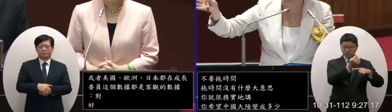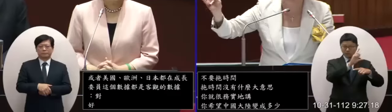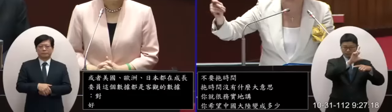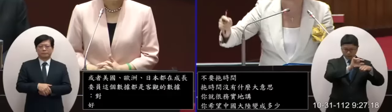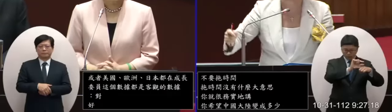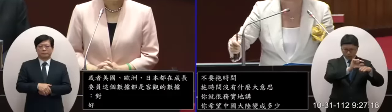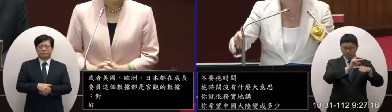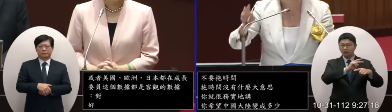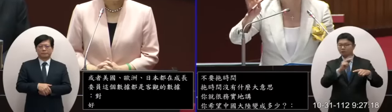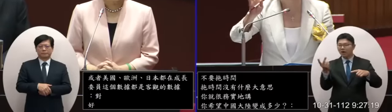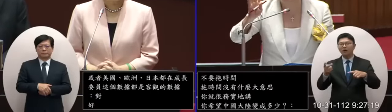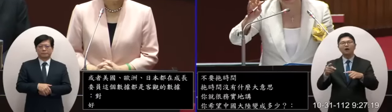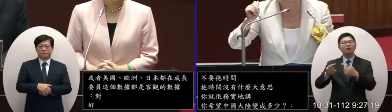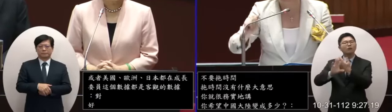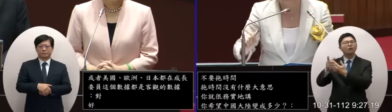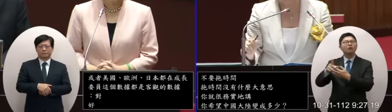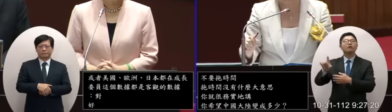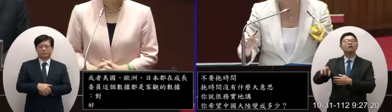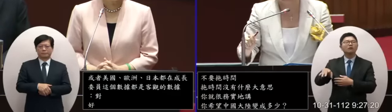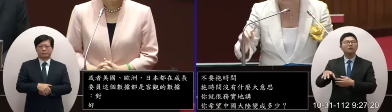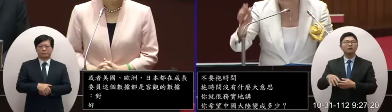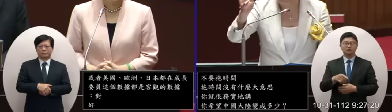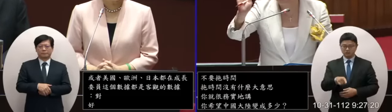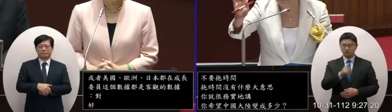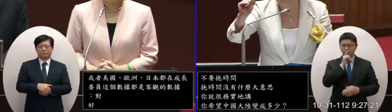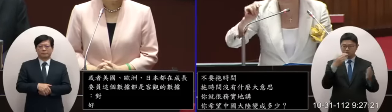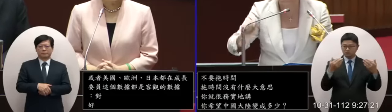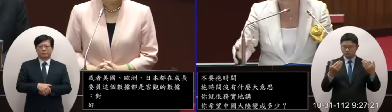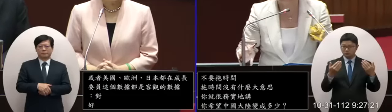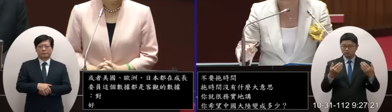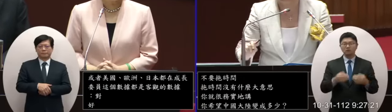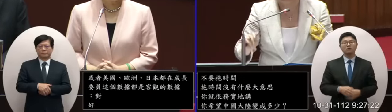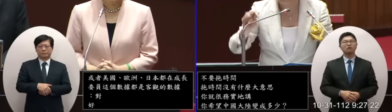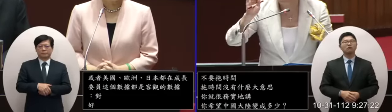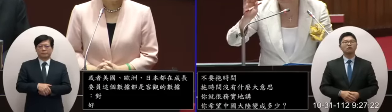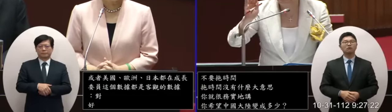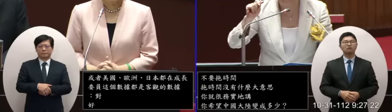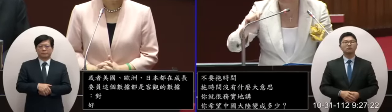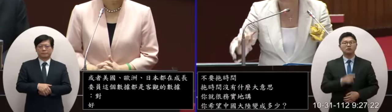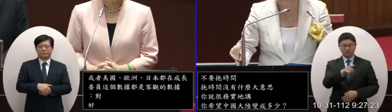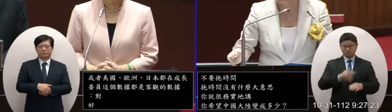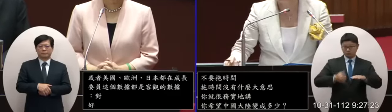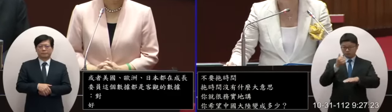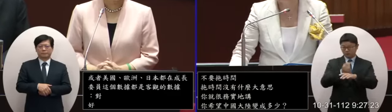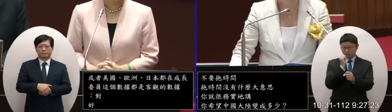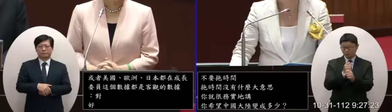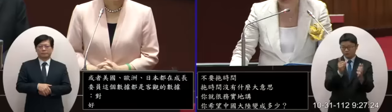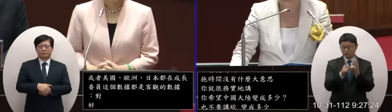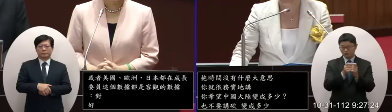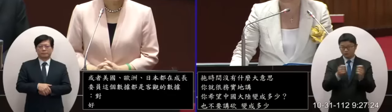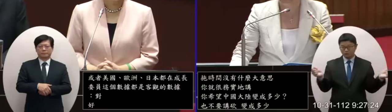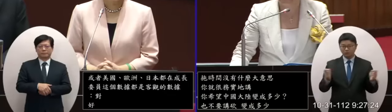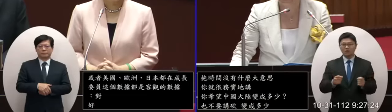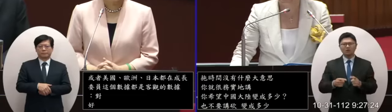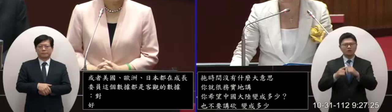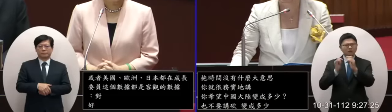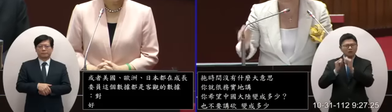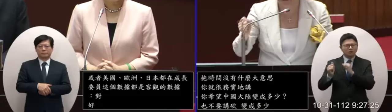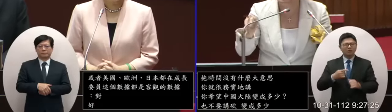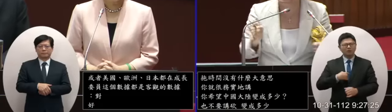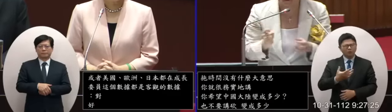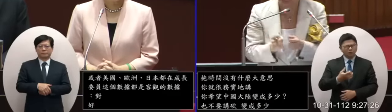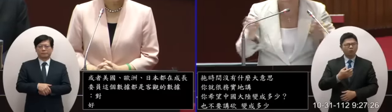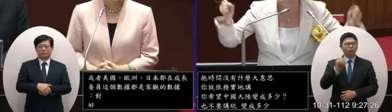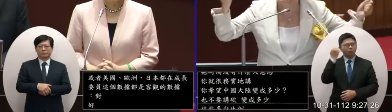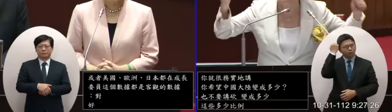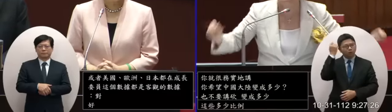可以移到哪个国家？因为我觉得这个才务实嘛。你们执政这么久了，今天老百姓为什么心痛的一个原因呢，是你